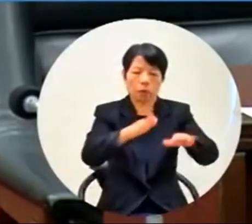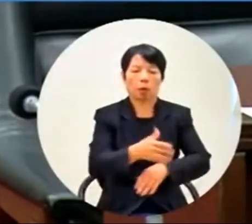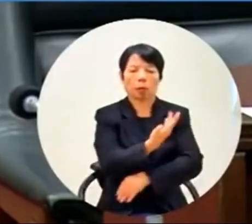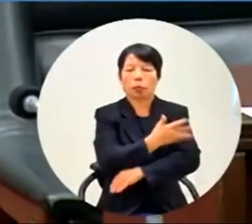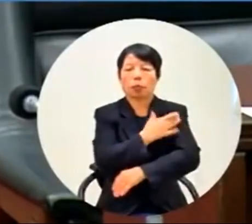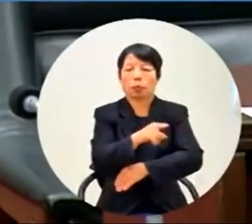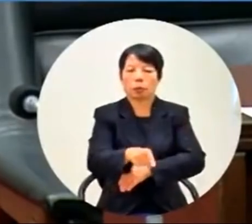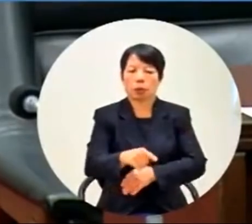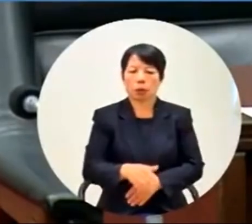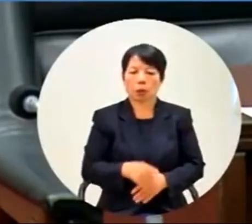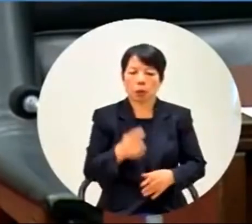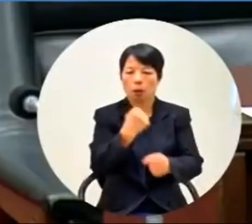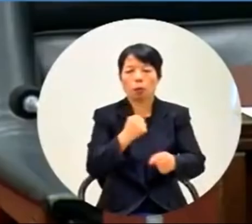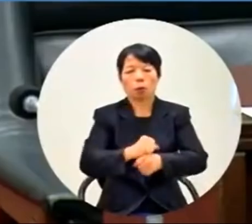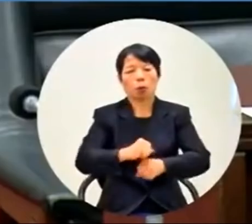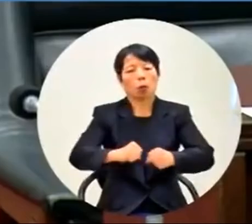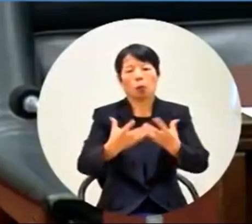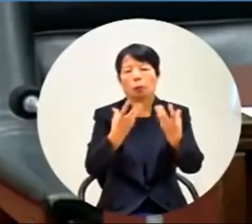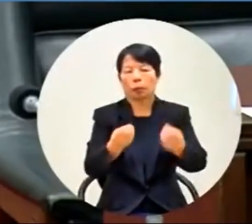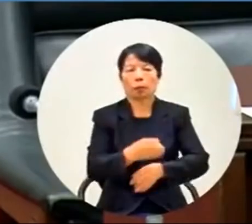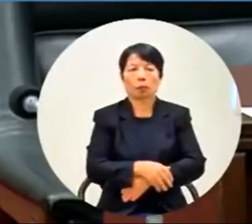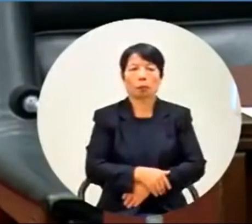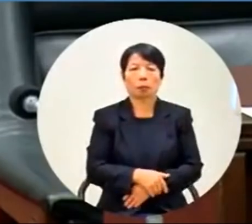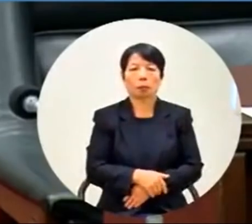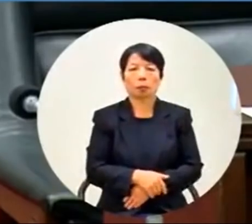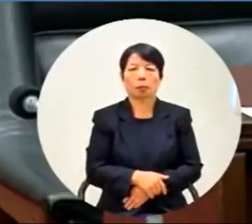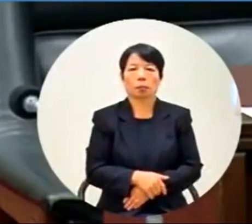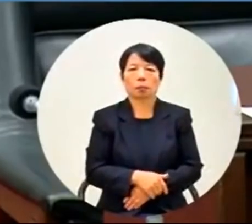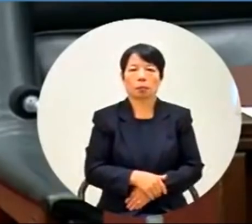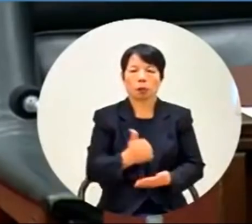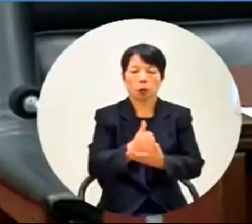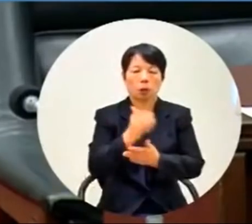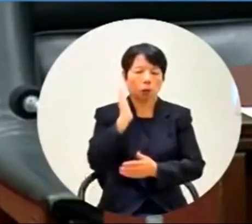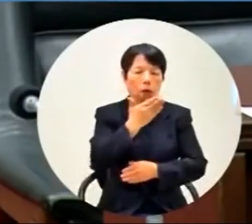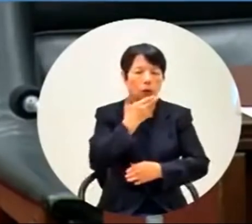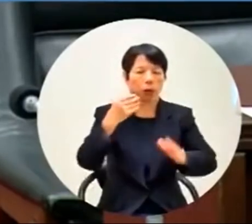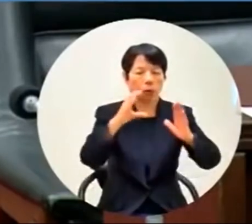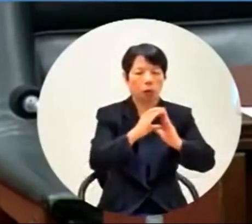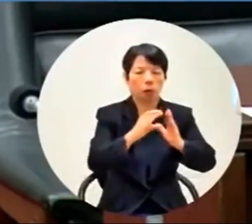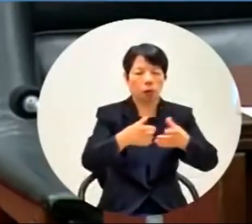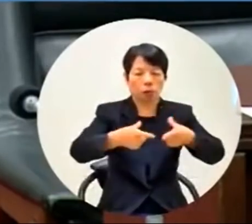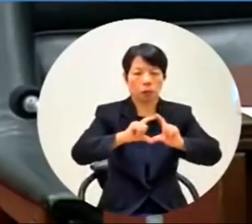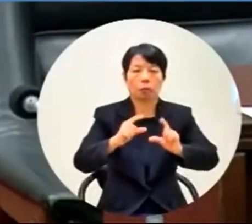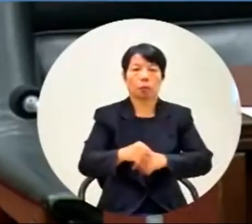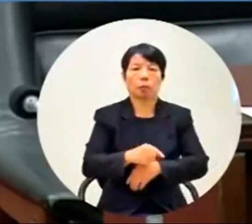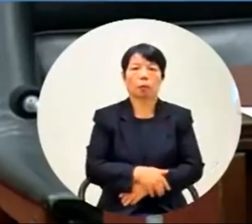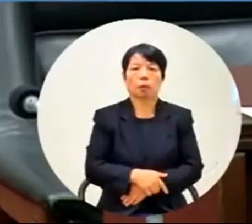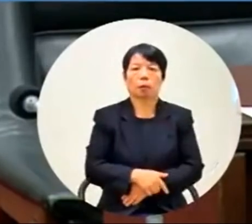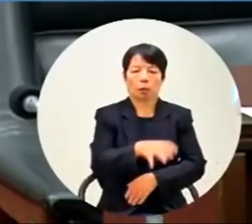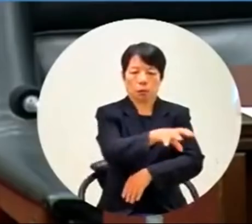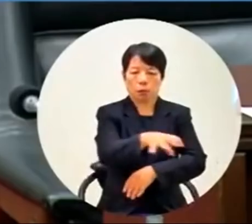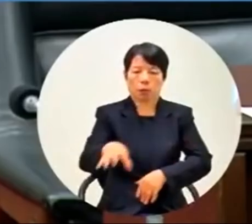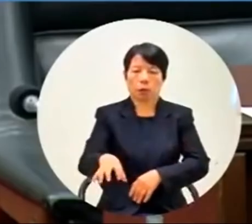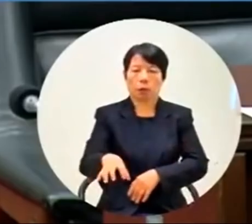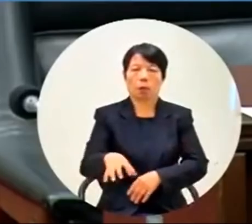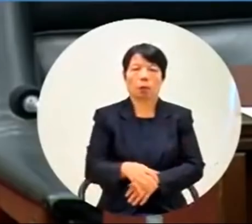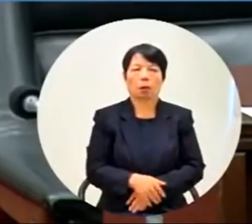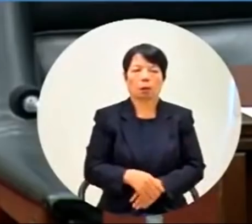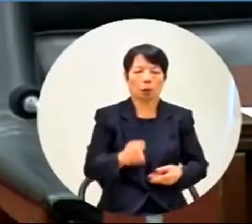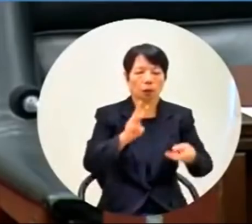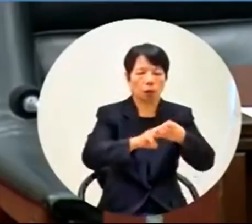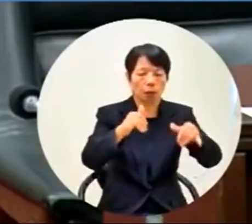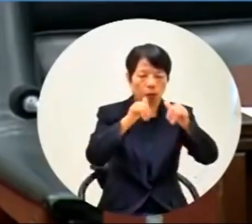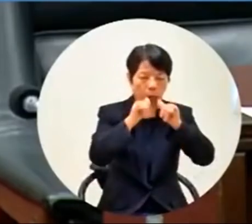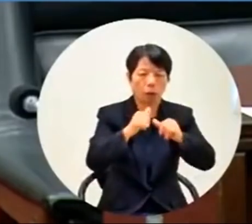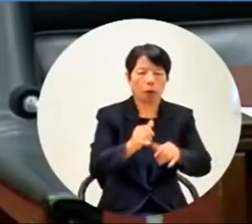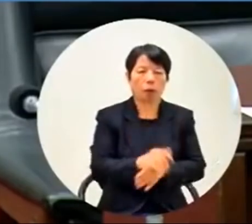为。来，我们请我们水利局长回答一下。你看，这两个地方都是田寮上过